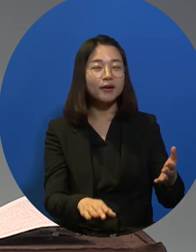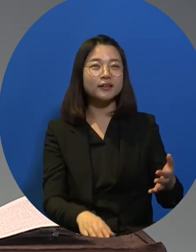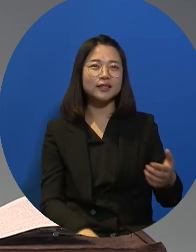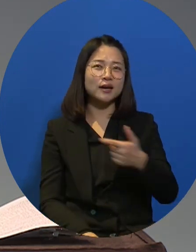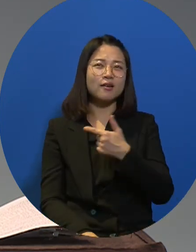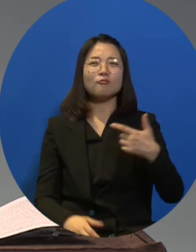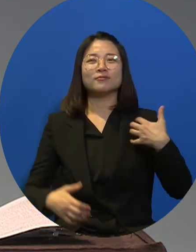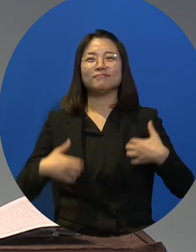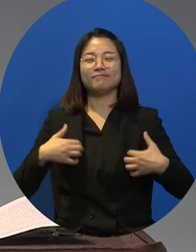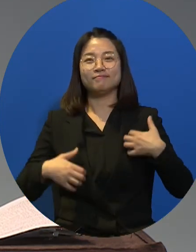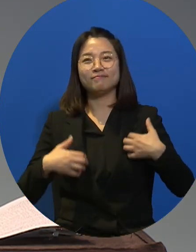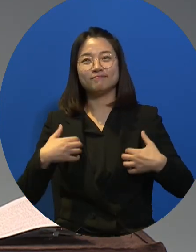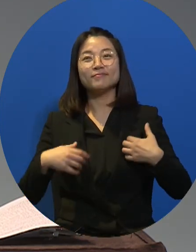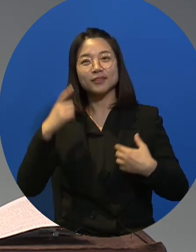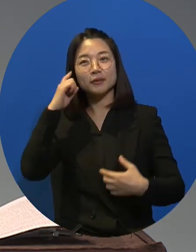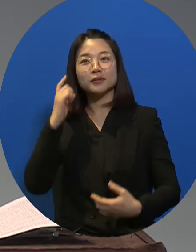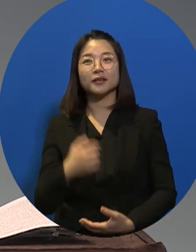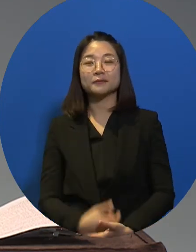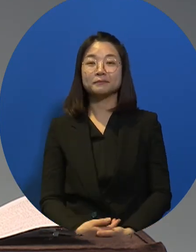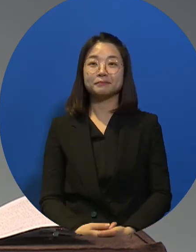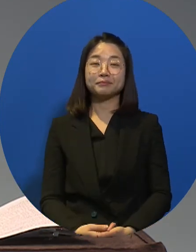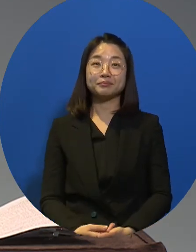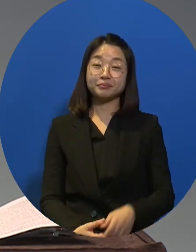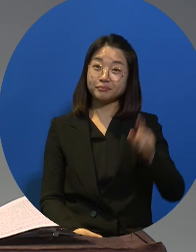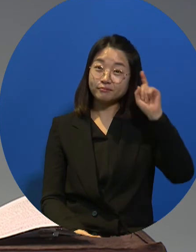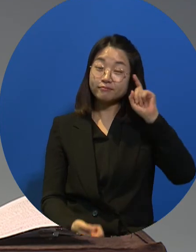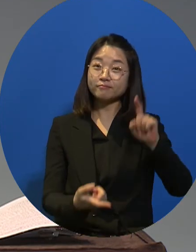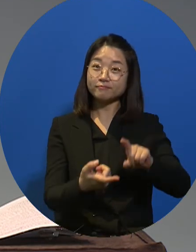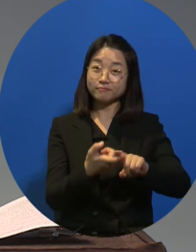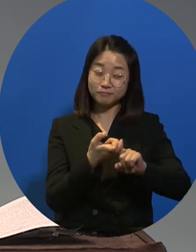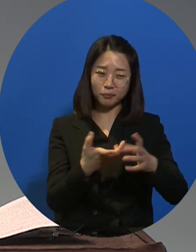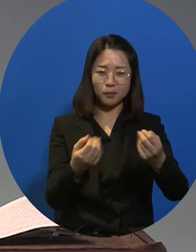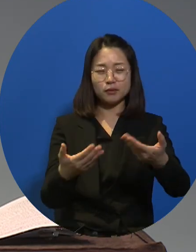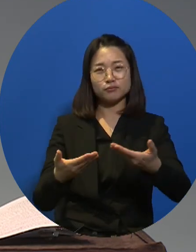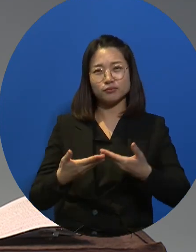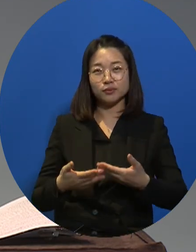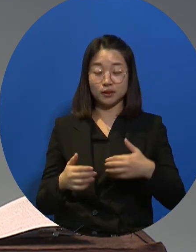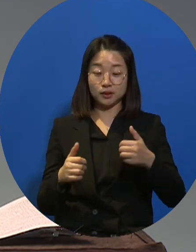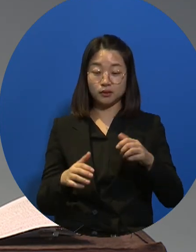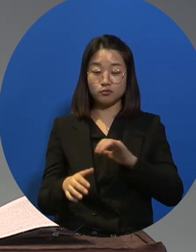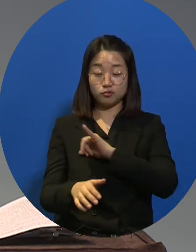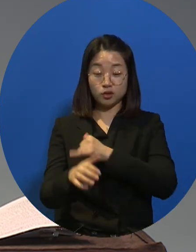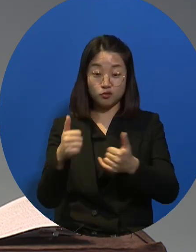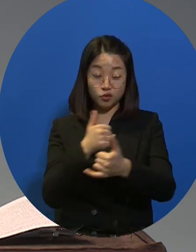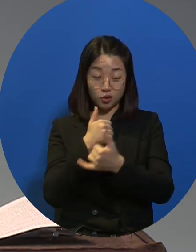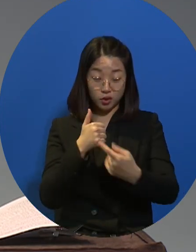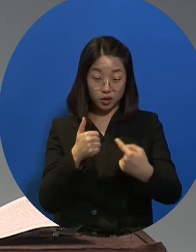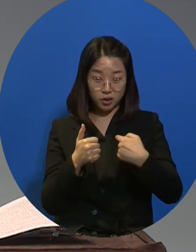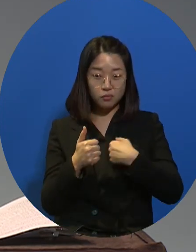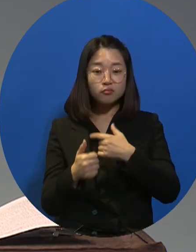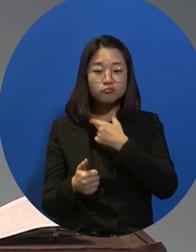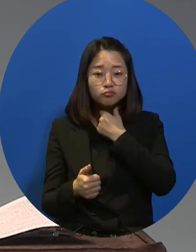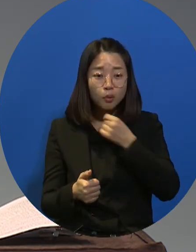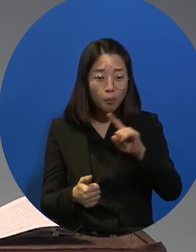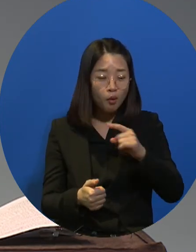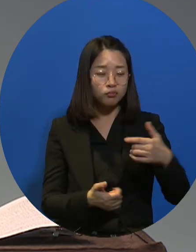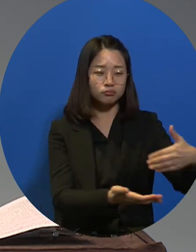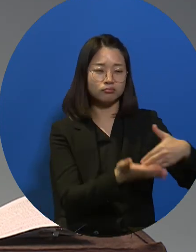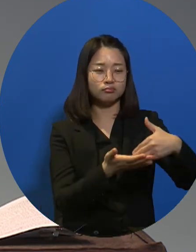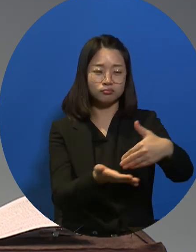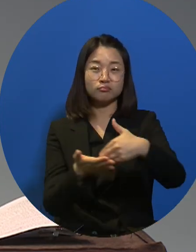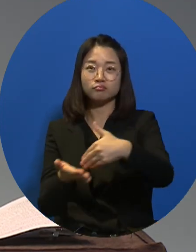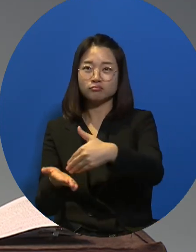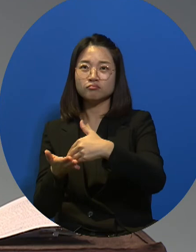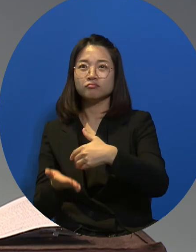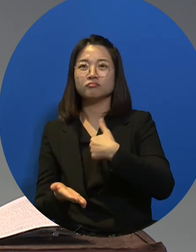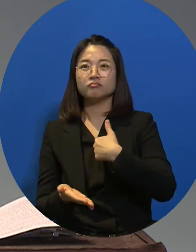일이 아닐까 싶습니다. 관심 가지고 인권위가 어떤 역할을 해야 될지 다양한 의견을 주시면 그